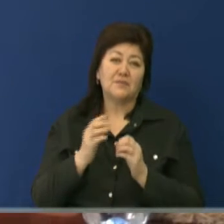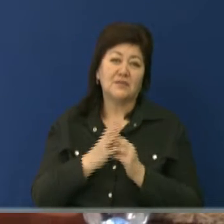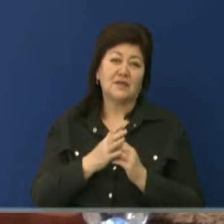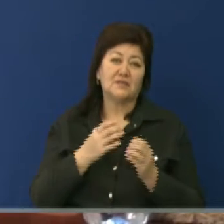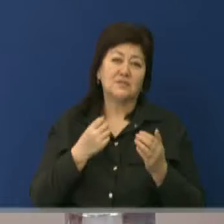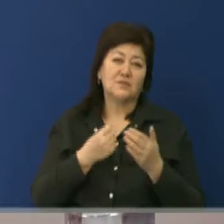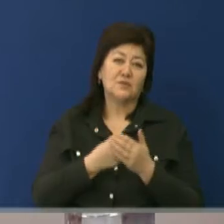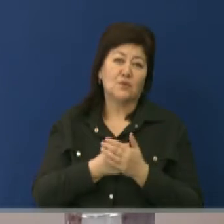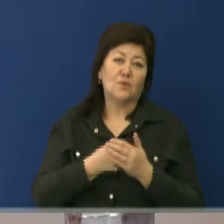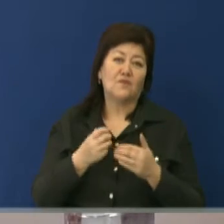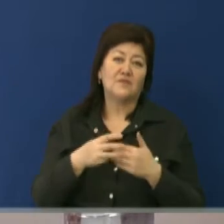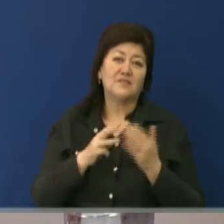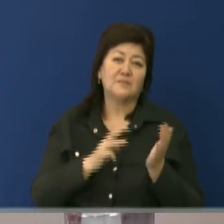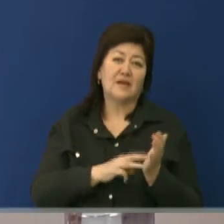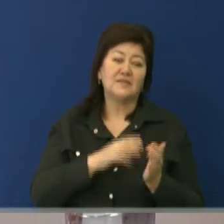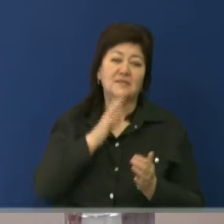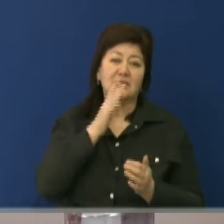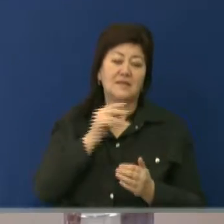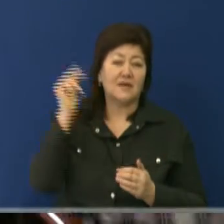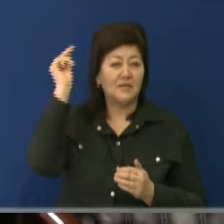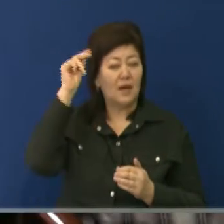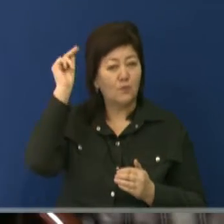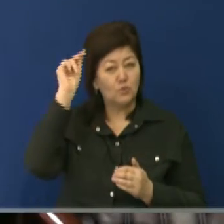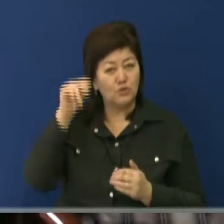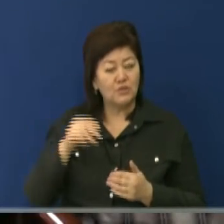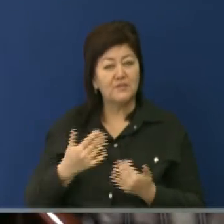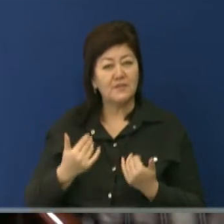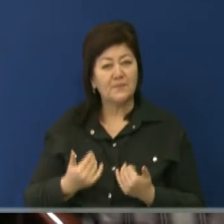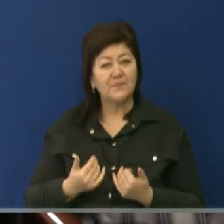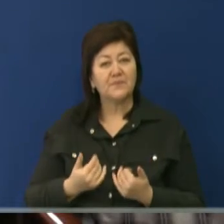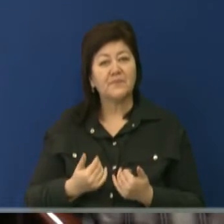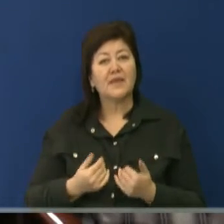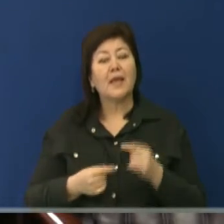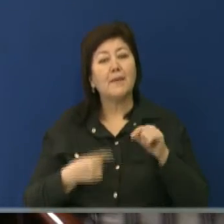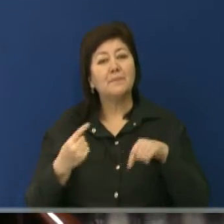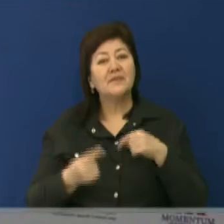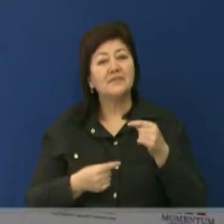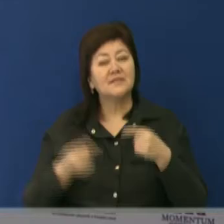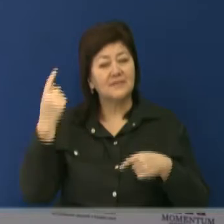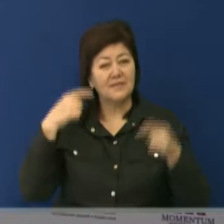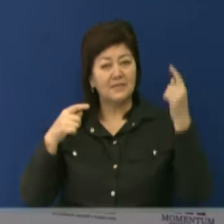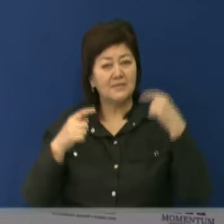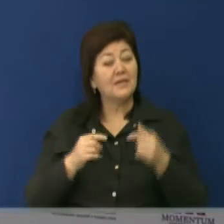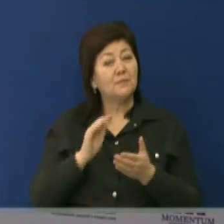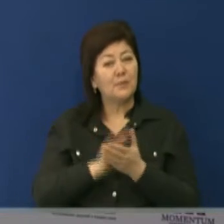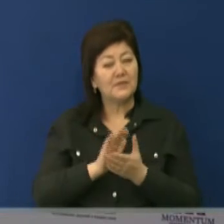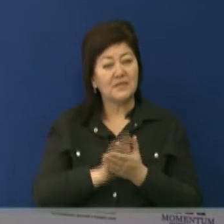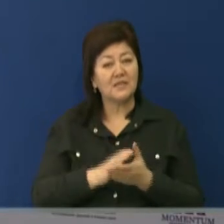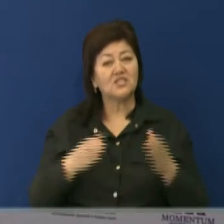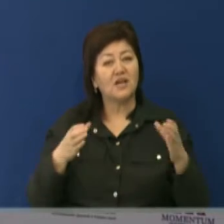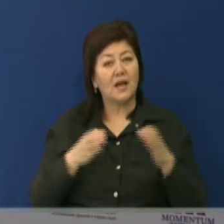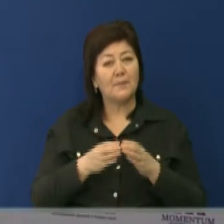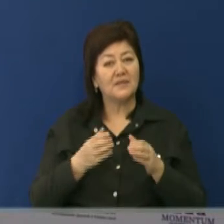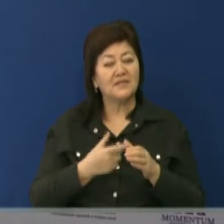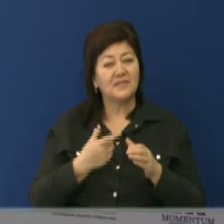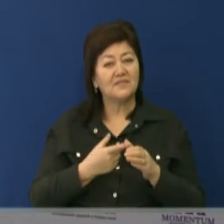көшбасшылық және тағы басқа тақырыптарда оқудан өтті. Meetup-та екінші күні бизнес-идеялар таныстырылды. Наша команда называется «Покорители